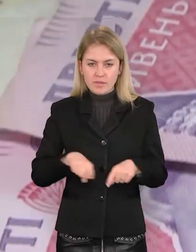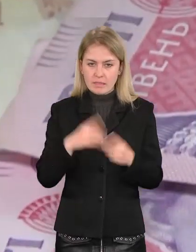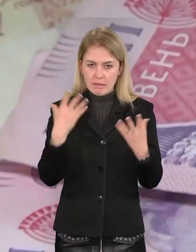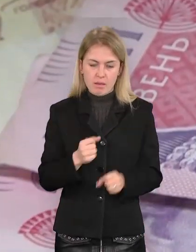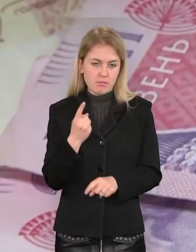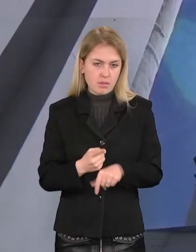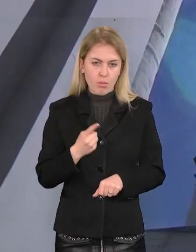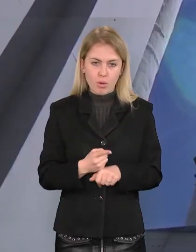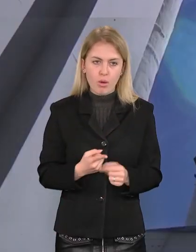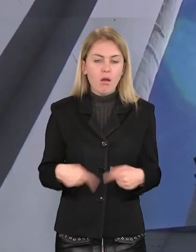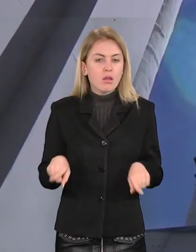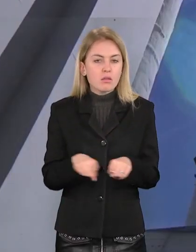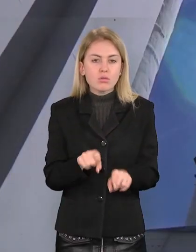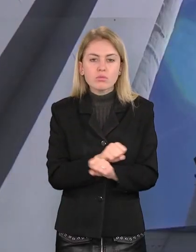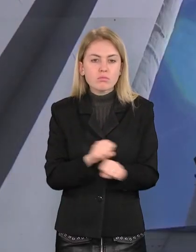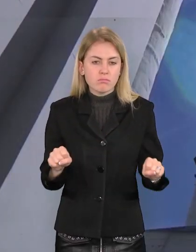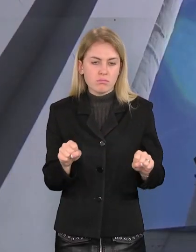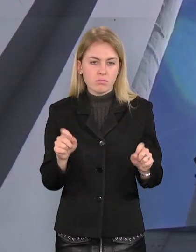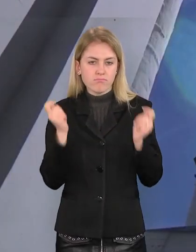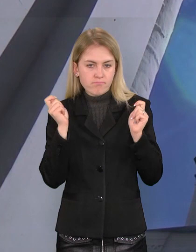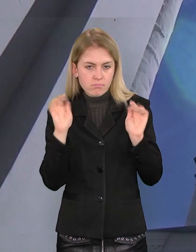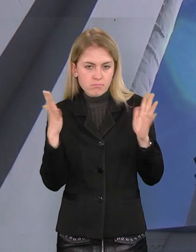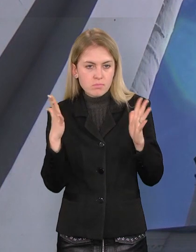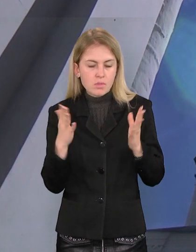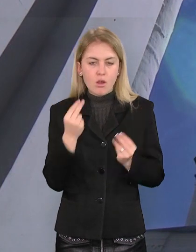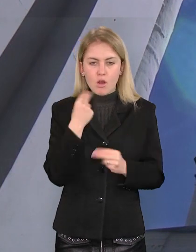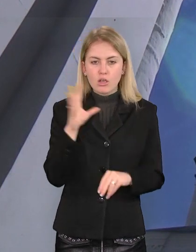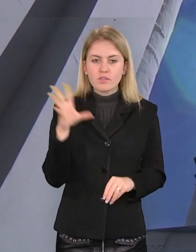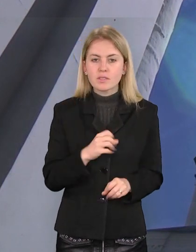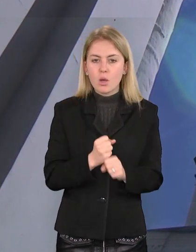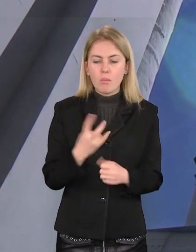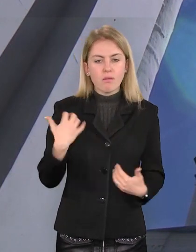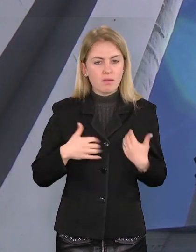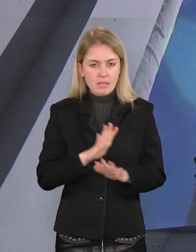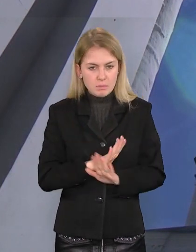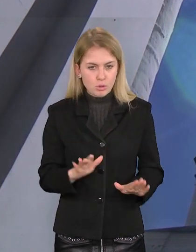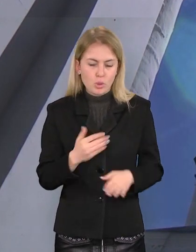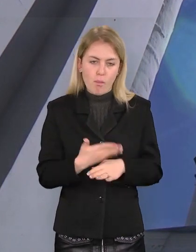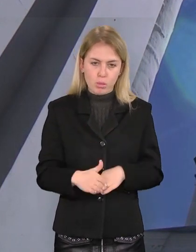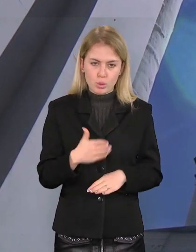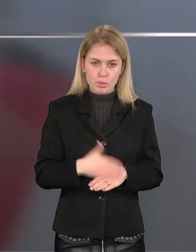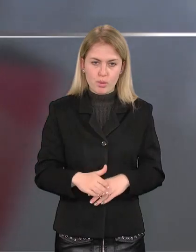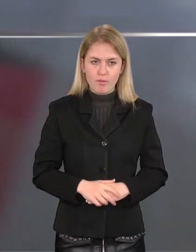заборонено. Також не варто влаштовувати гучні вечірки. Краще все робити неспішно та поступово.